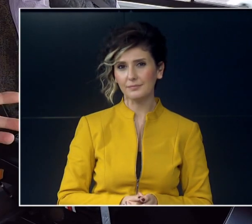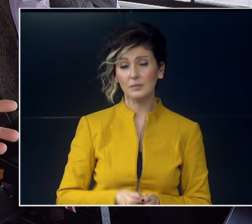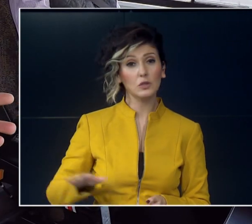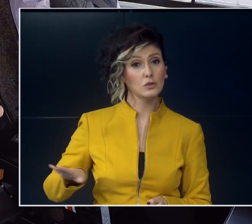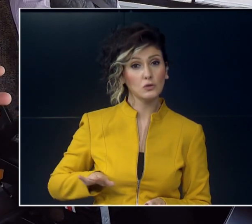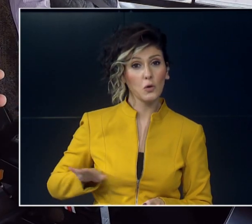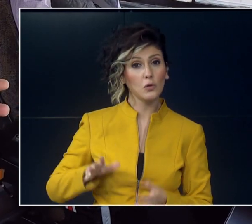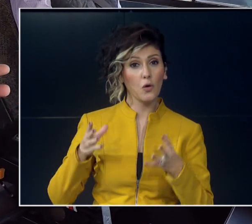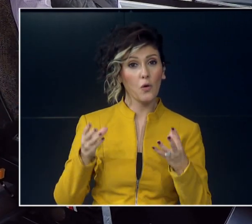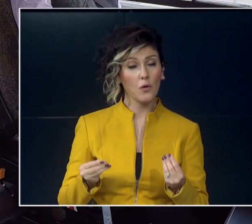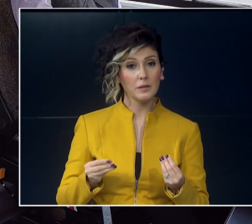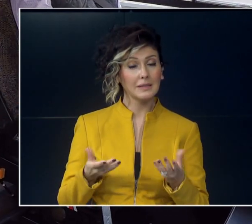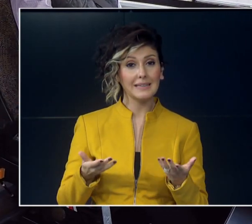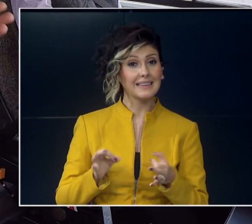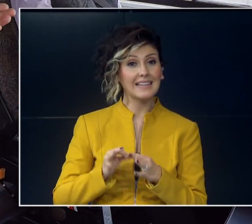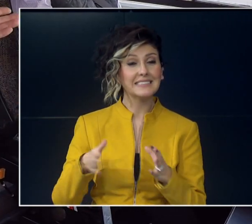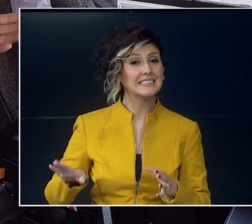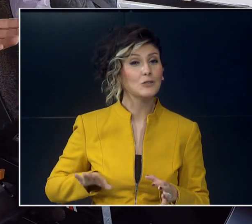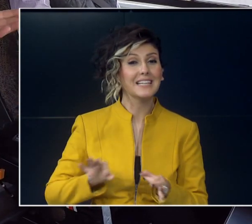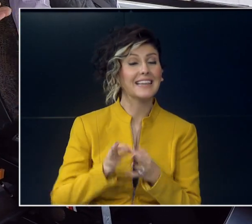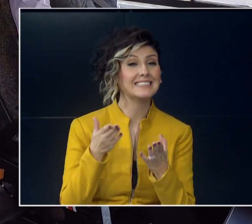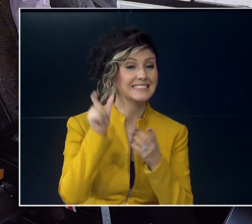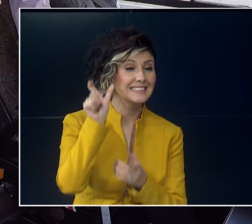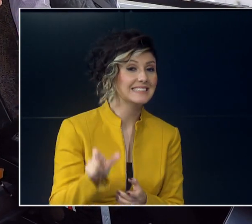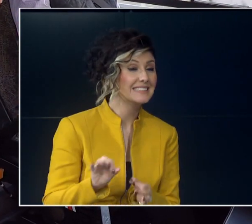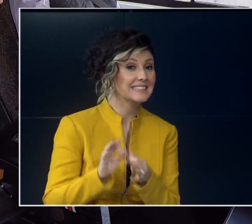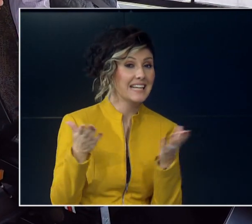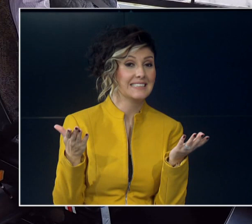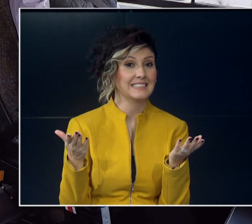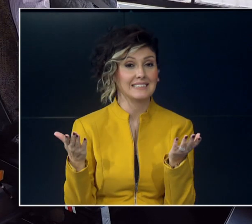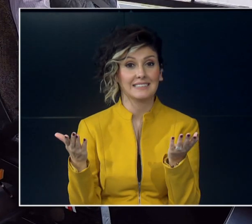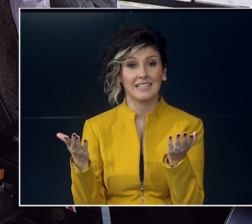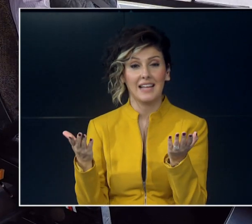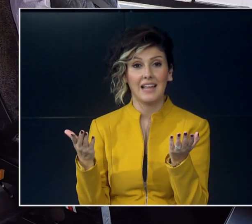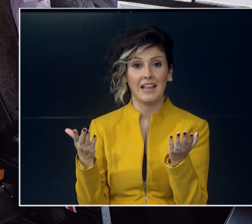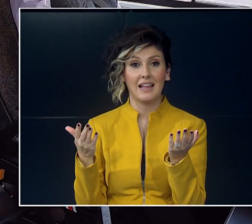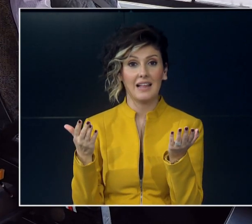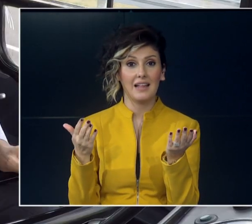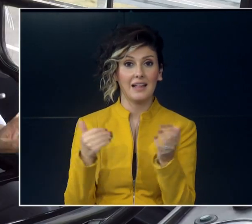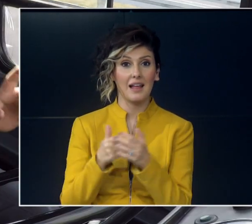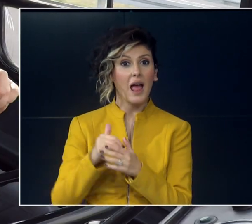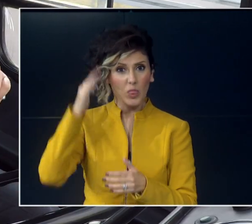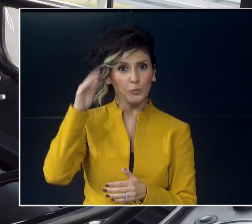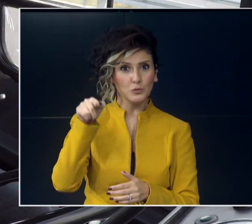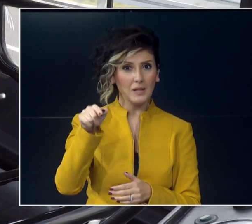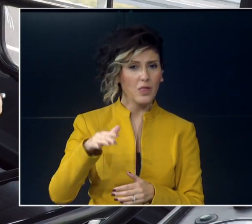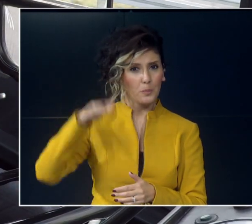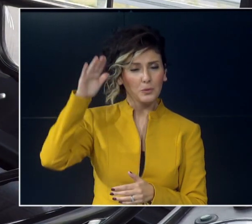Çocuk olarak nasıl bir çocuktunuz? Çünkü en büyük çocuk siz.